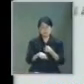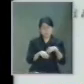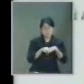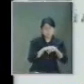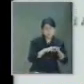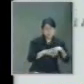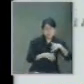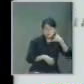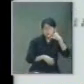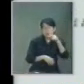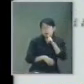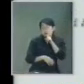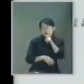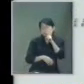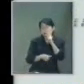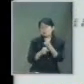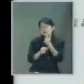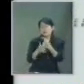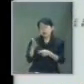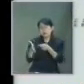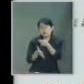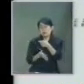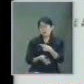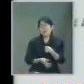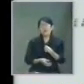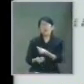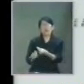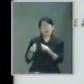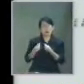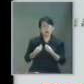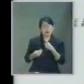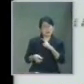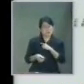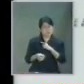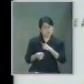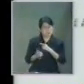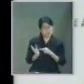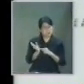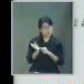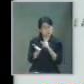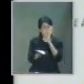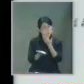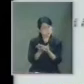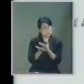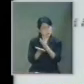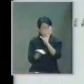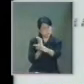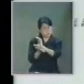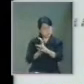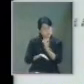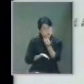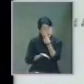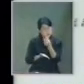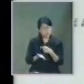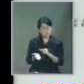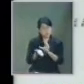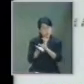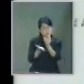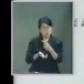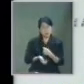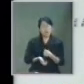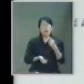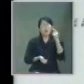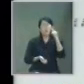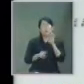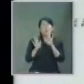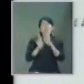านหน้าที่มีอะไรบ้างก็ให้รวบรวมไอ้ที่เสนองบประมาณนี่แหละครับให้เร็วเขาน่ารักเขาไม่รู้ข้อมูลไง